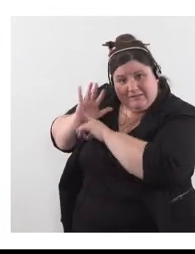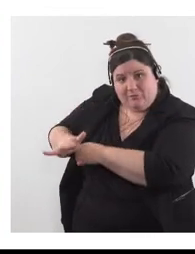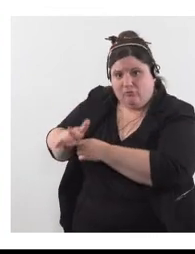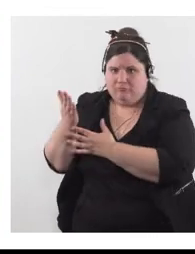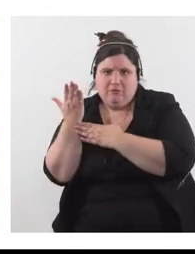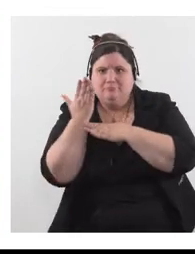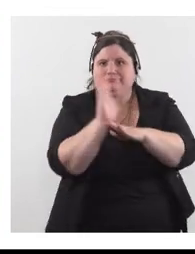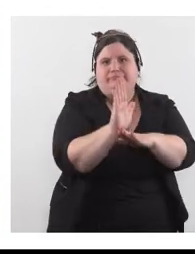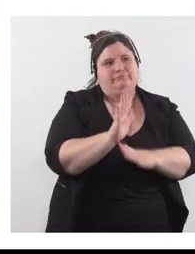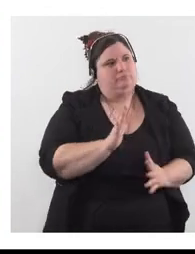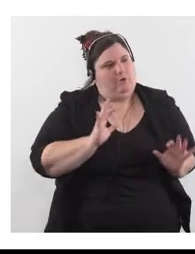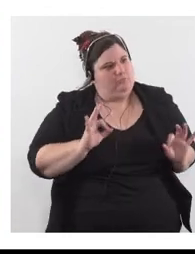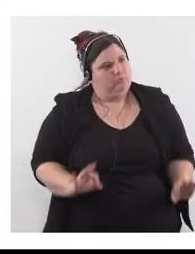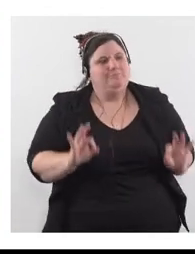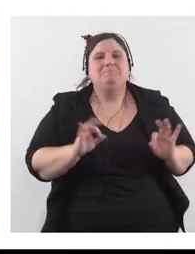cette expérience.